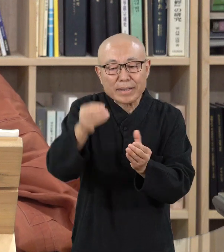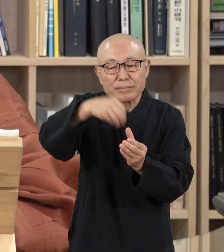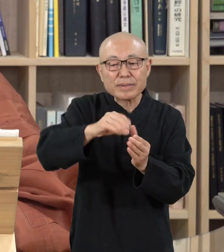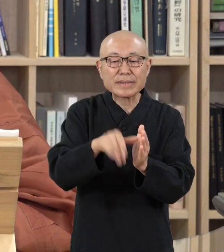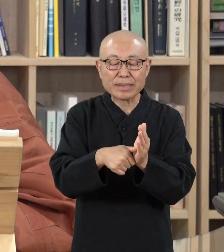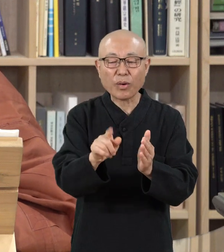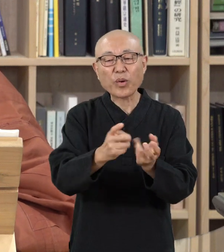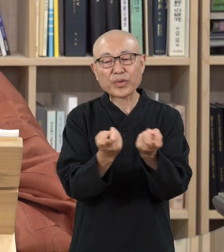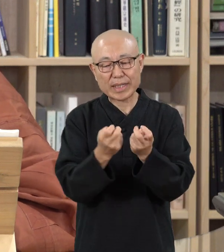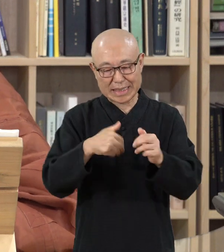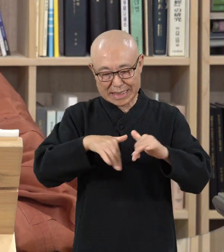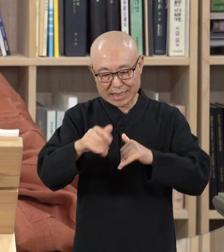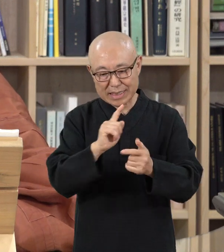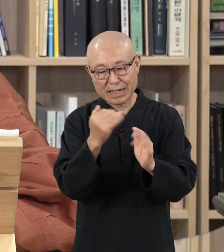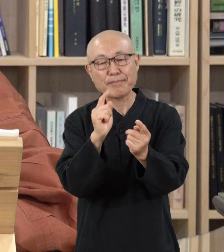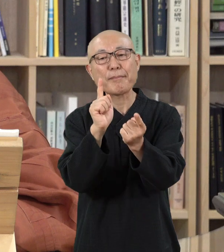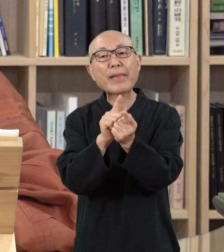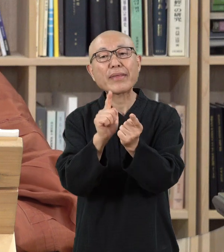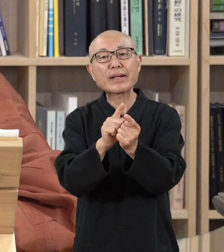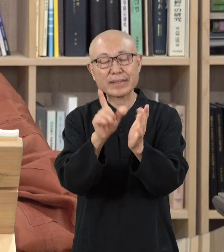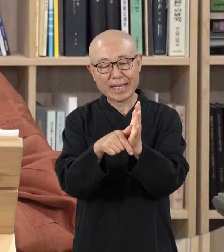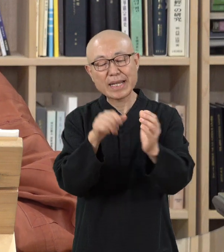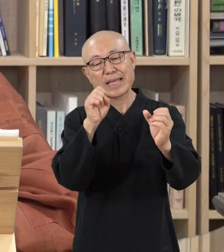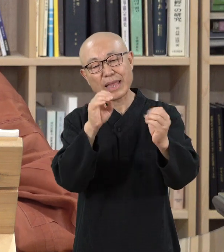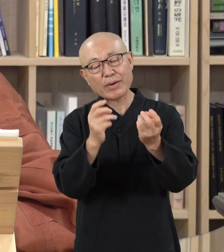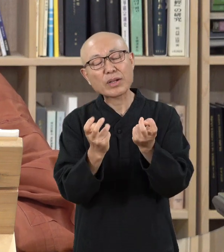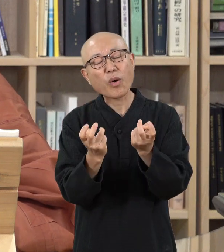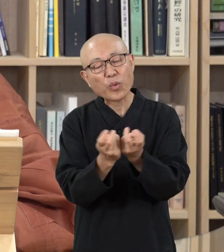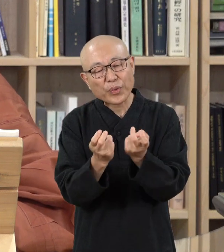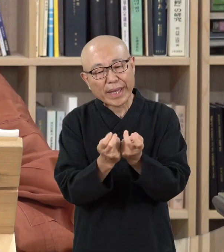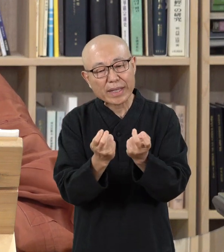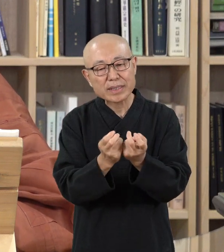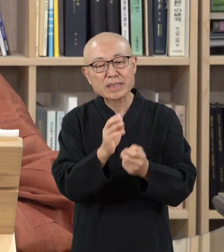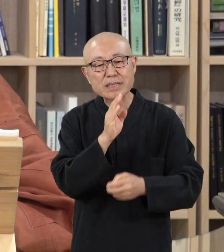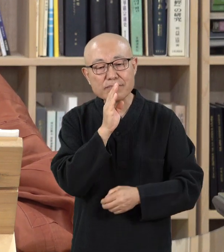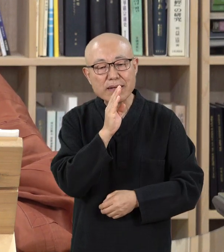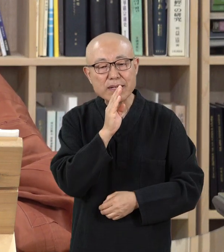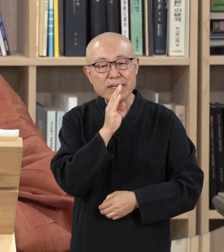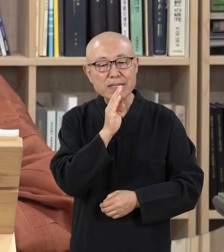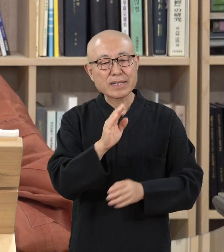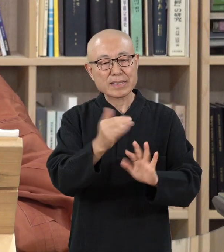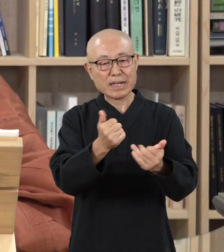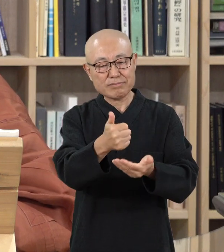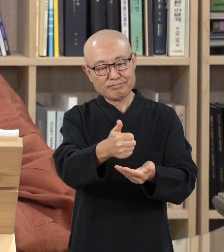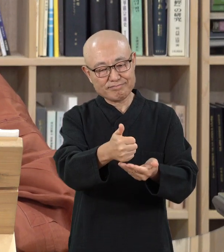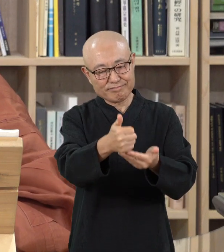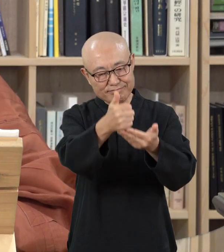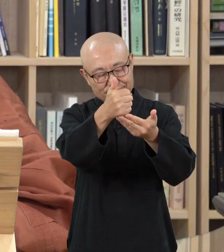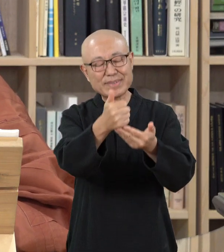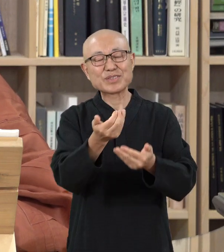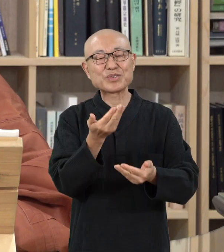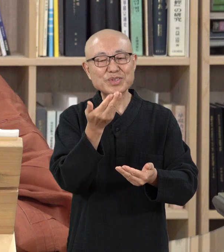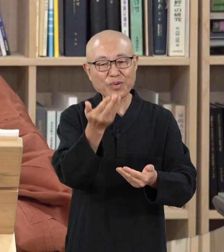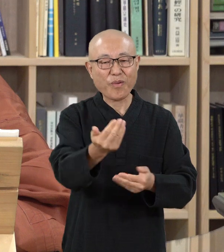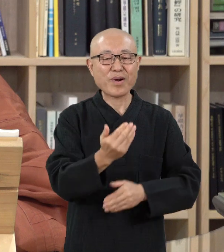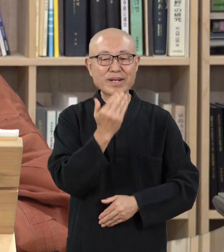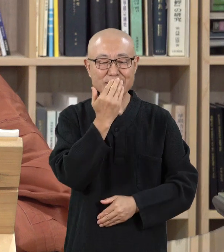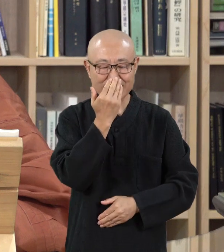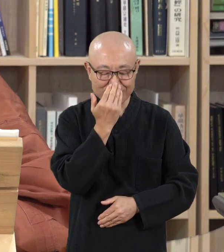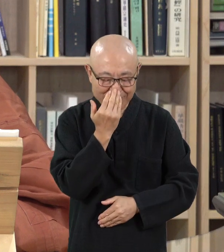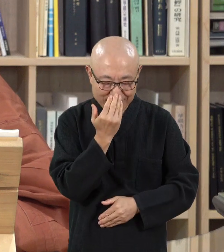또 거리를 지나가다 사람들과의 대화할 때는 정말 상대방을 존중하고